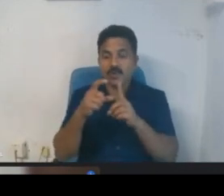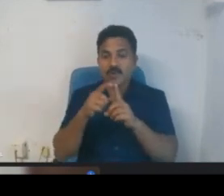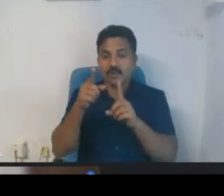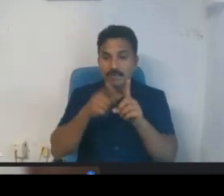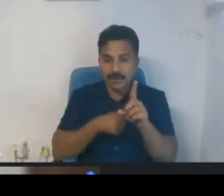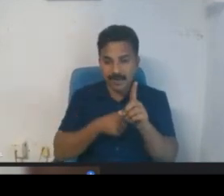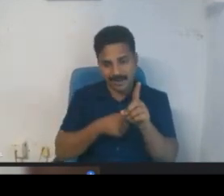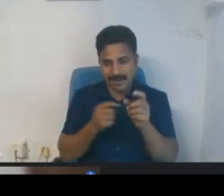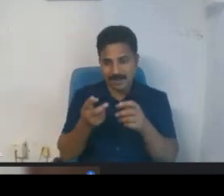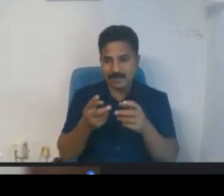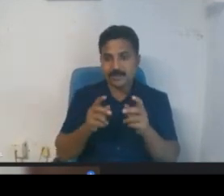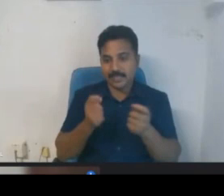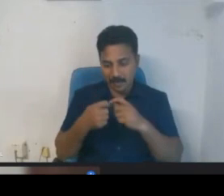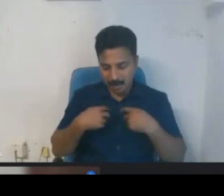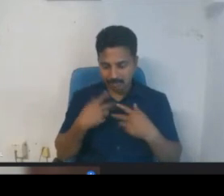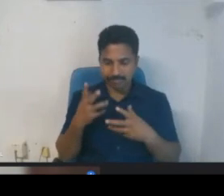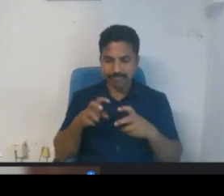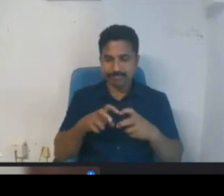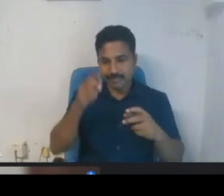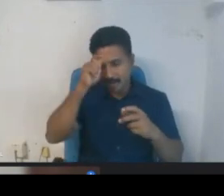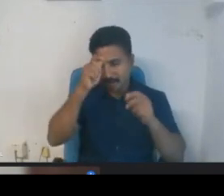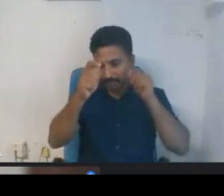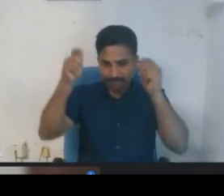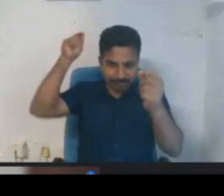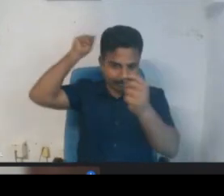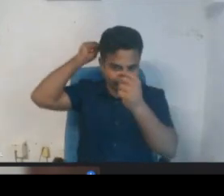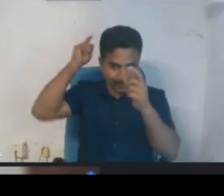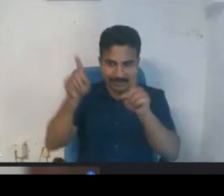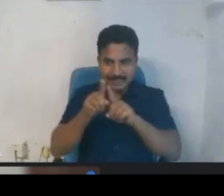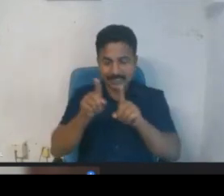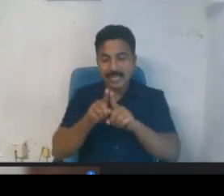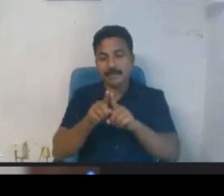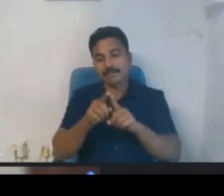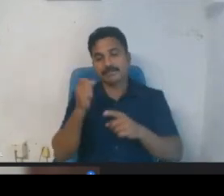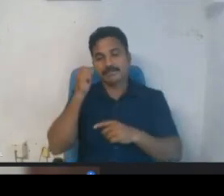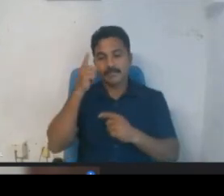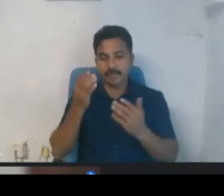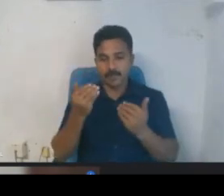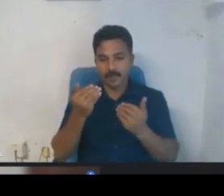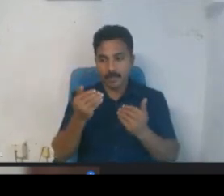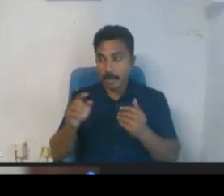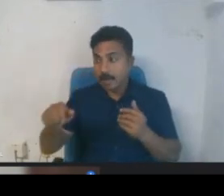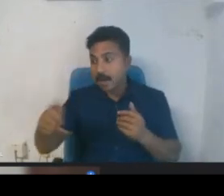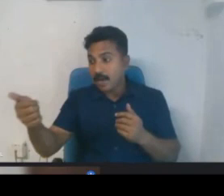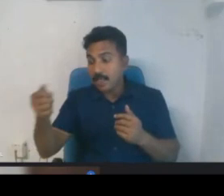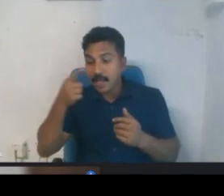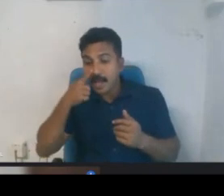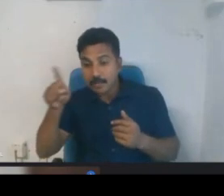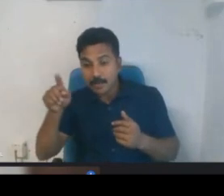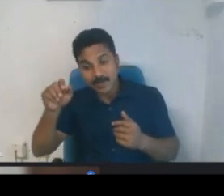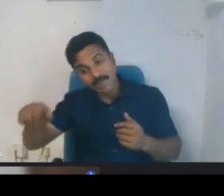ഒരുപാട് ഹെൽപ്പായി. എനിക്കിപ്പം ഒരു എമ്പതി, കുട്ടി ഒരു കുഞ്ഞിനോട് തോന്നുന്ന എമ്പതി എനിക്ക് ഉണ്ടായി. അതേസമയം അവൻ്റെ അമ്മയ്ക്ക് മറ്റു